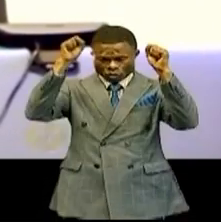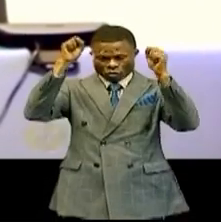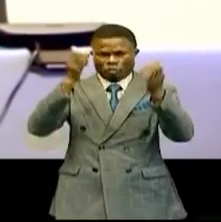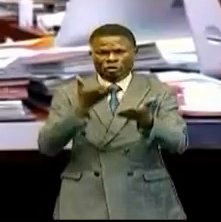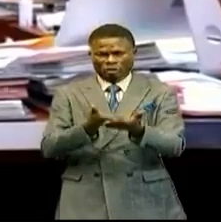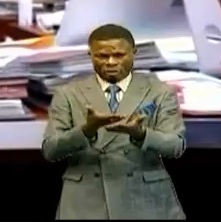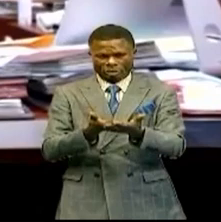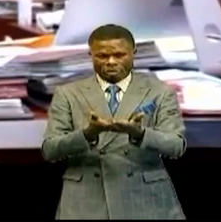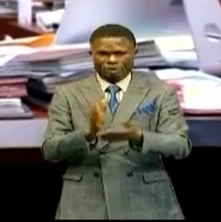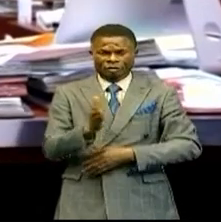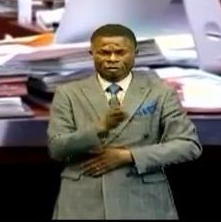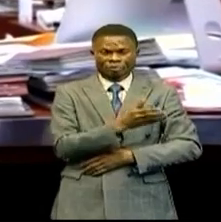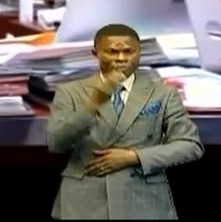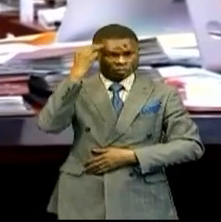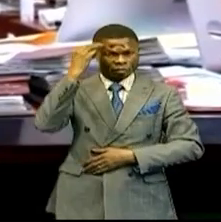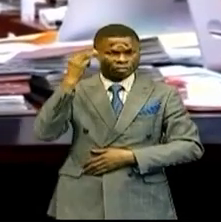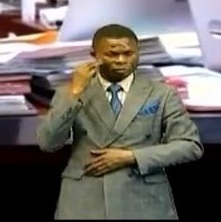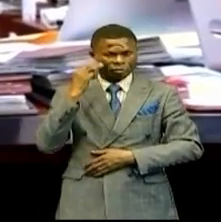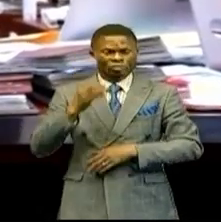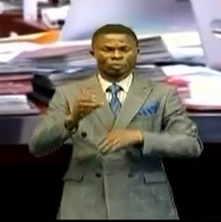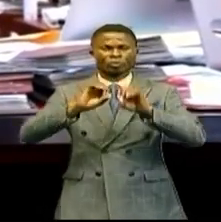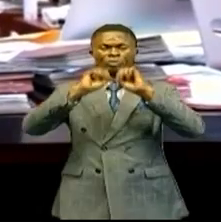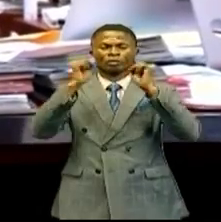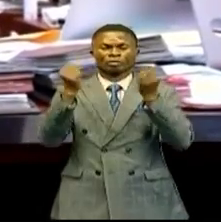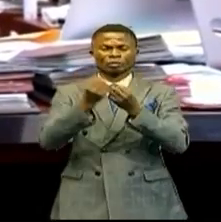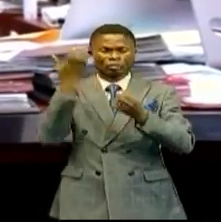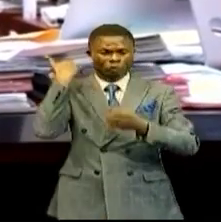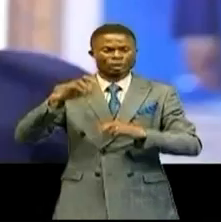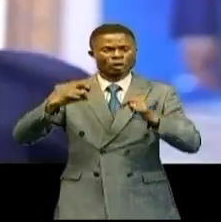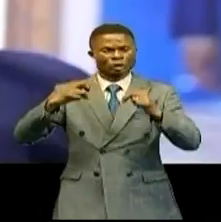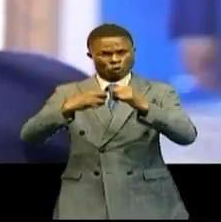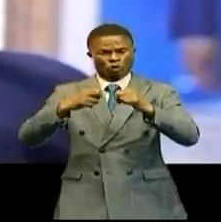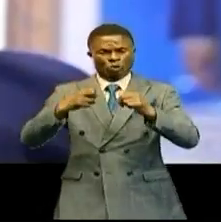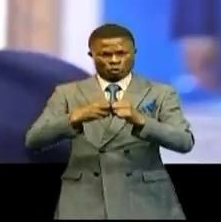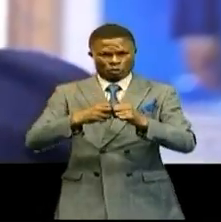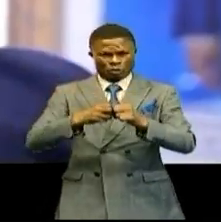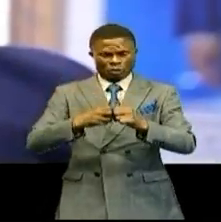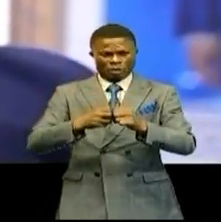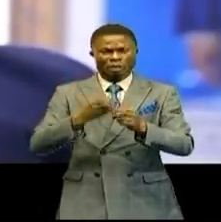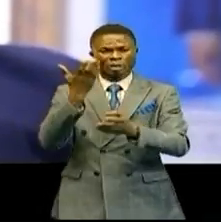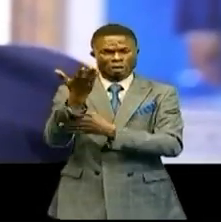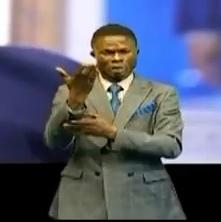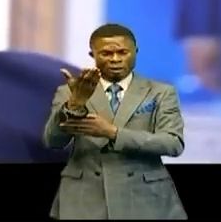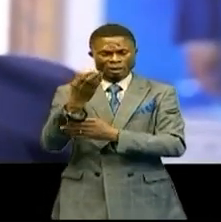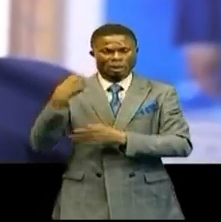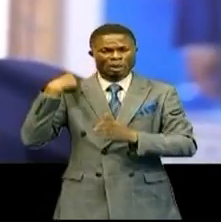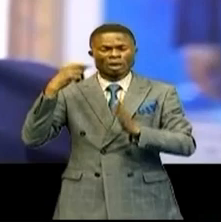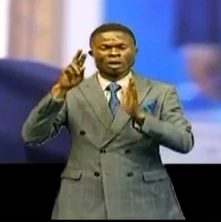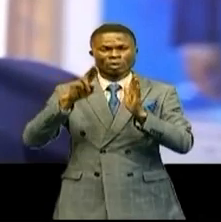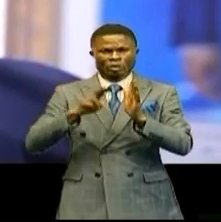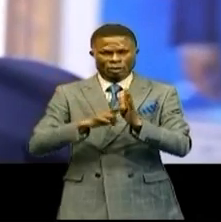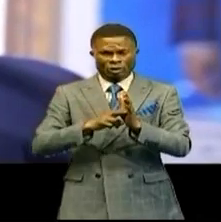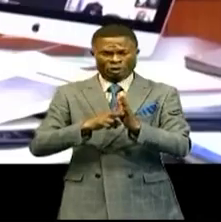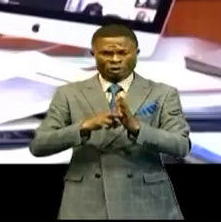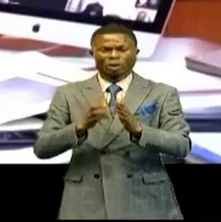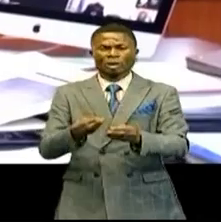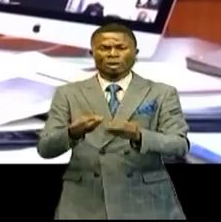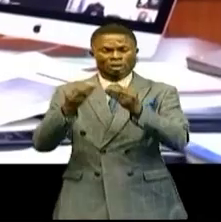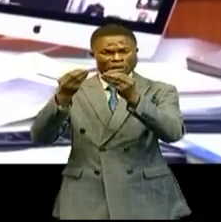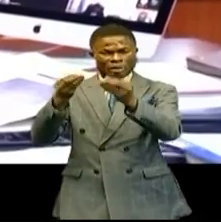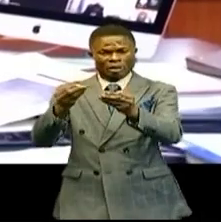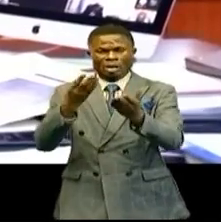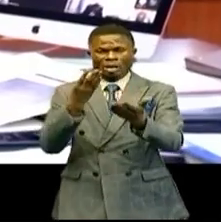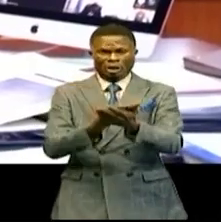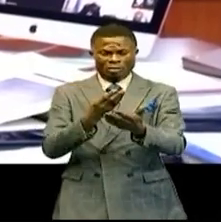proposé. Le ministre des Ressources hydrauliques et électricité a sollicité du gouvernement la mise à disposition du